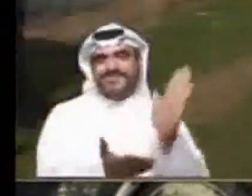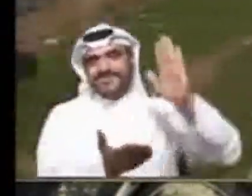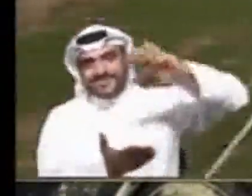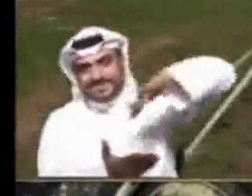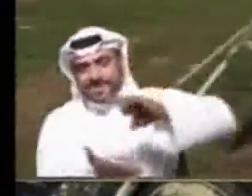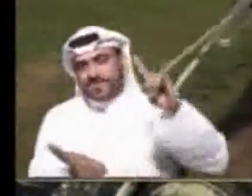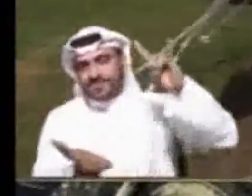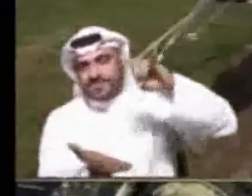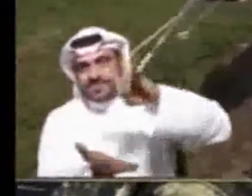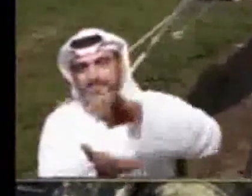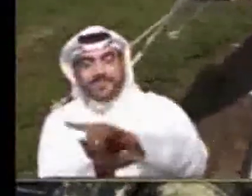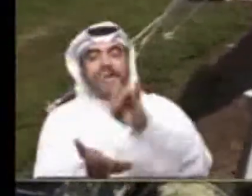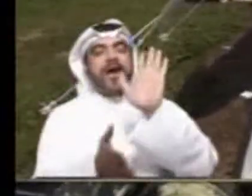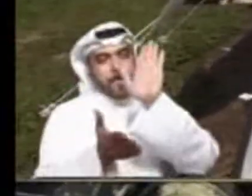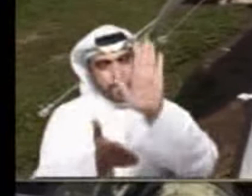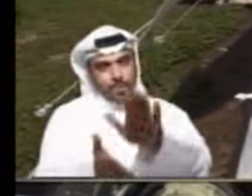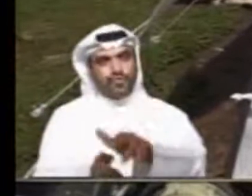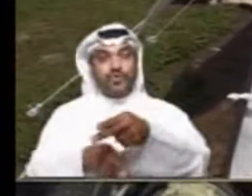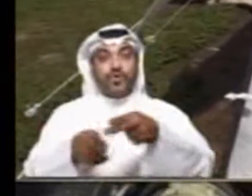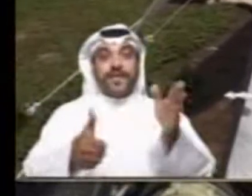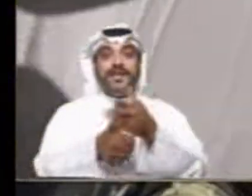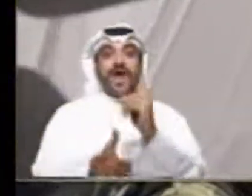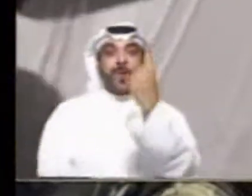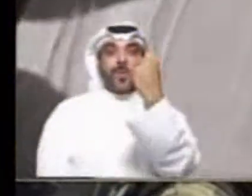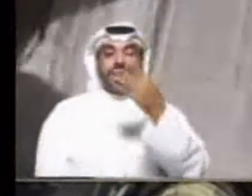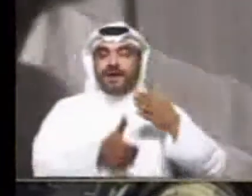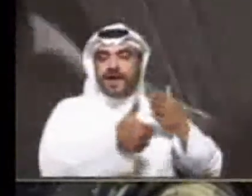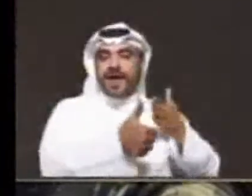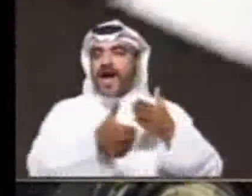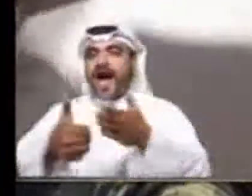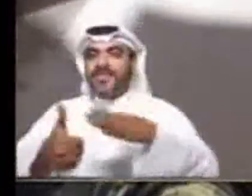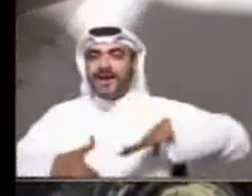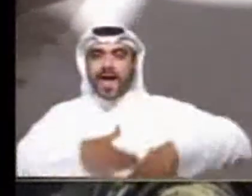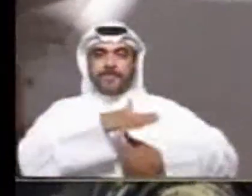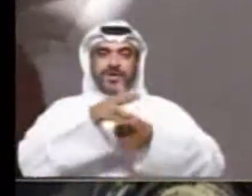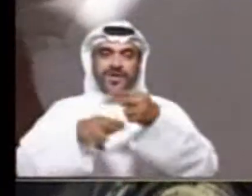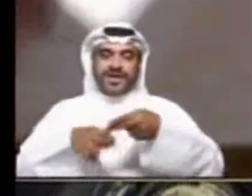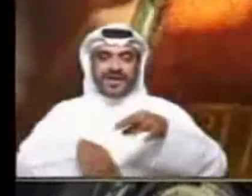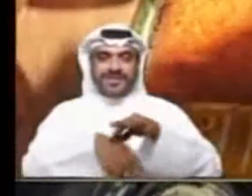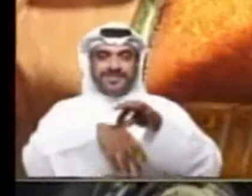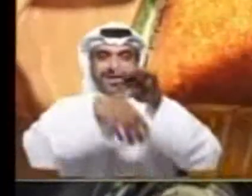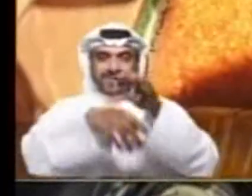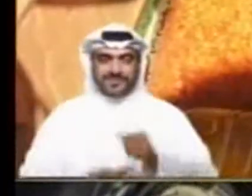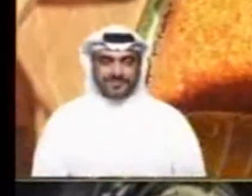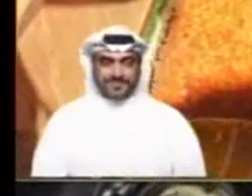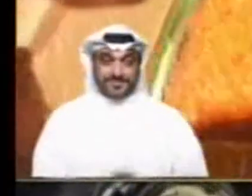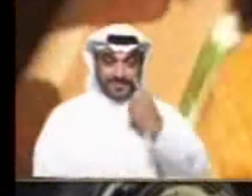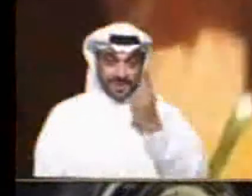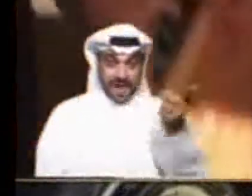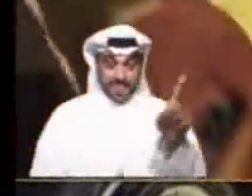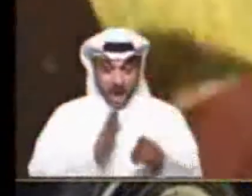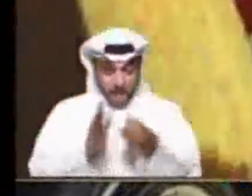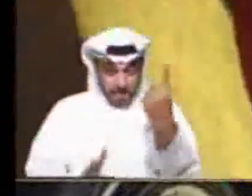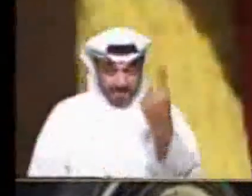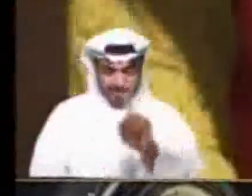السفر، يحضر أبناء الكويت هنا وقدوتهم قائدهم أمير الإنسانية. وهذا ليس غريب على